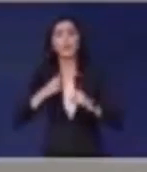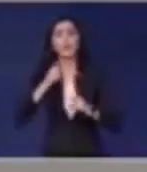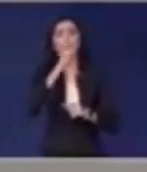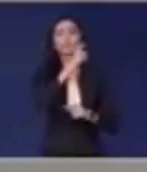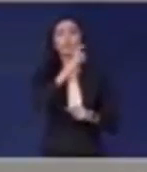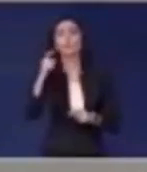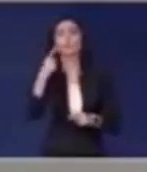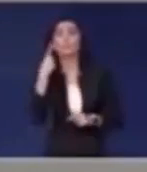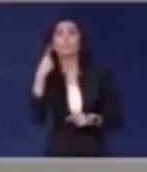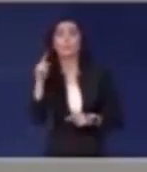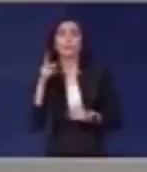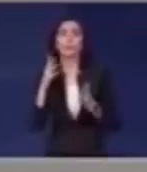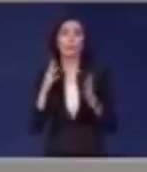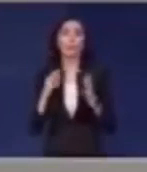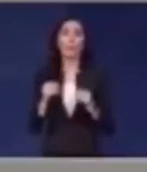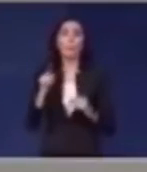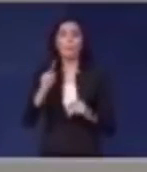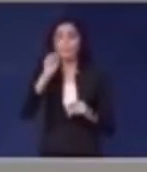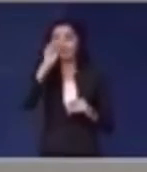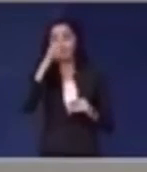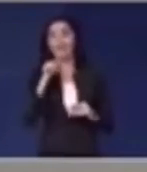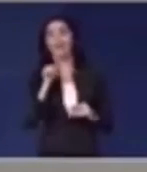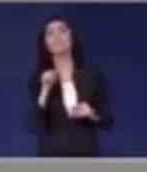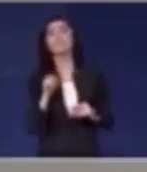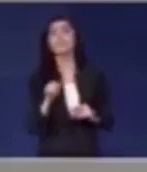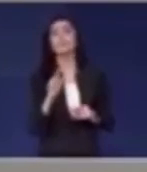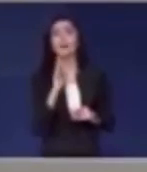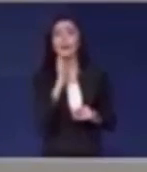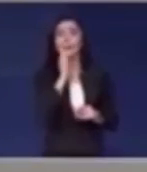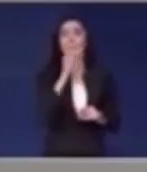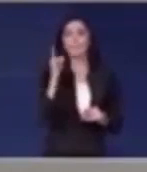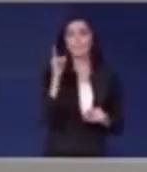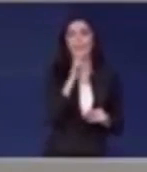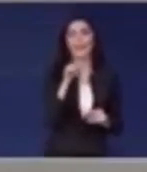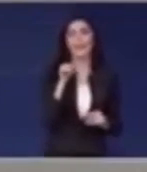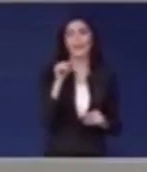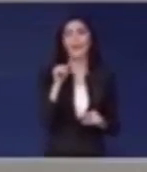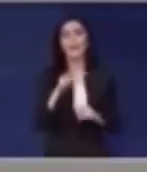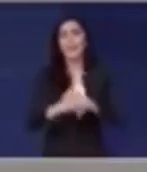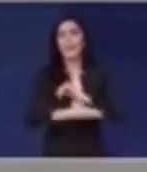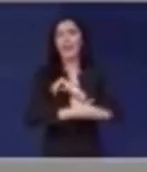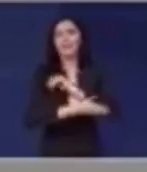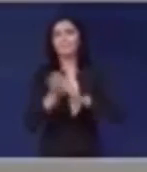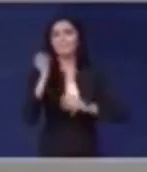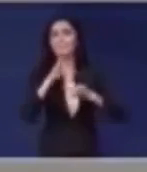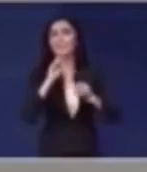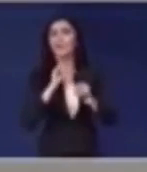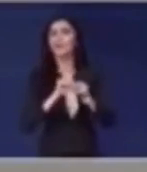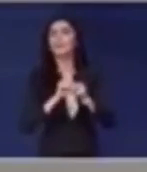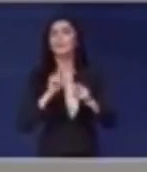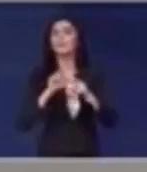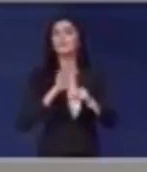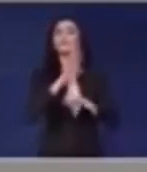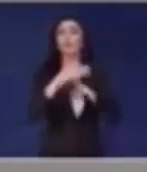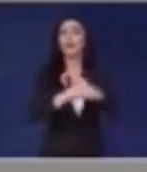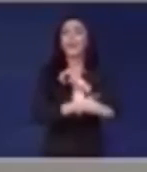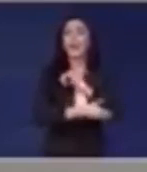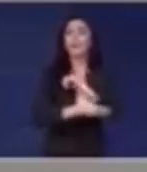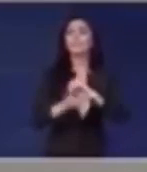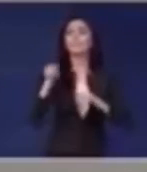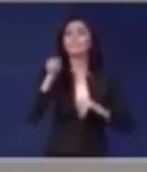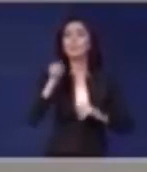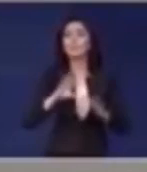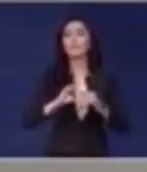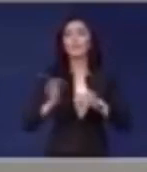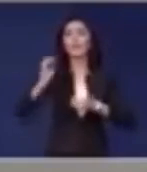920 bulduk sadece Ramazan ayı yardımları için Sosyal Yardımlaşma